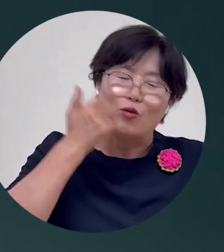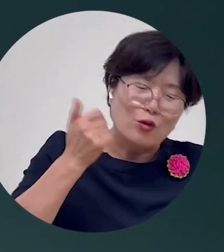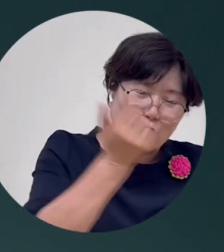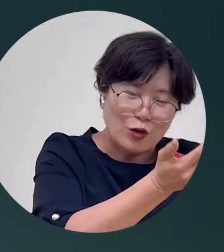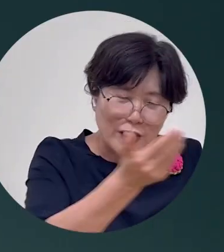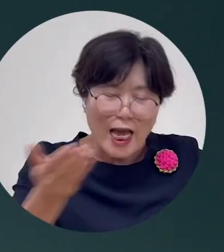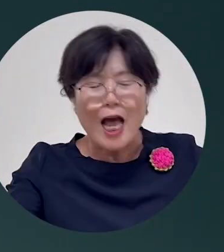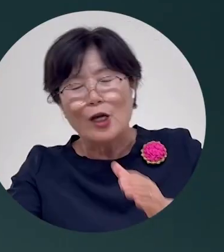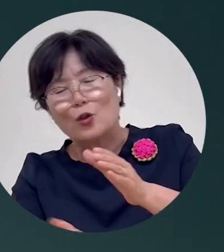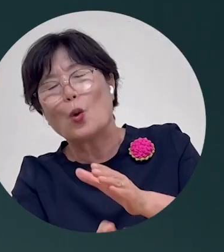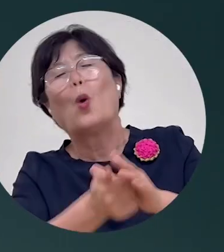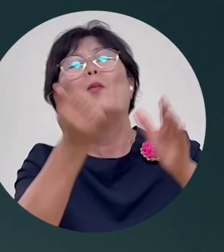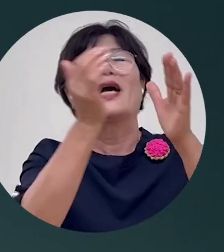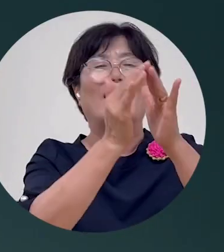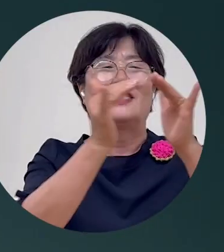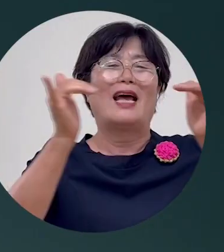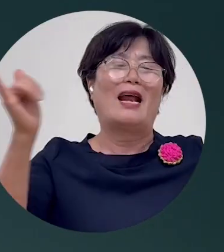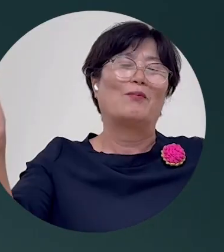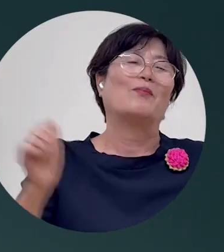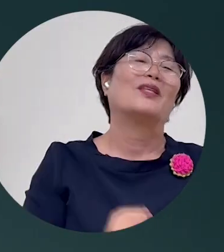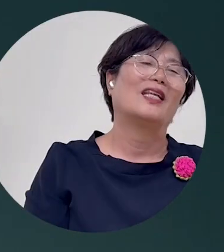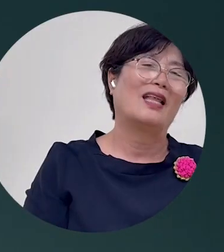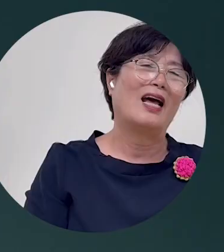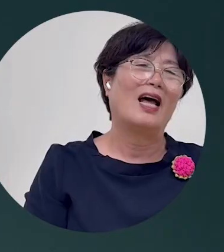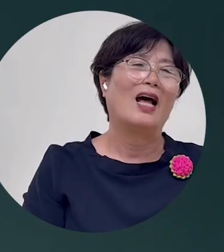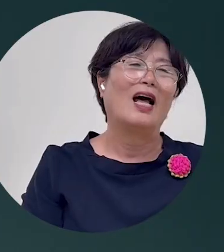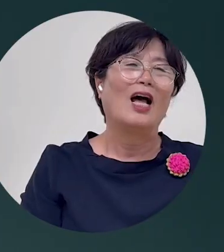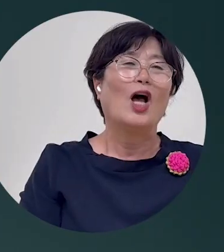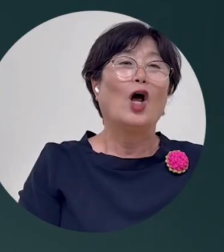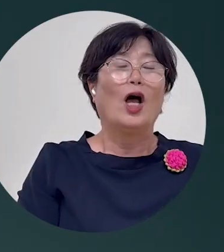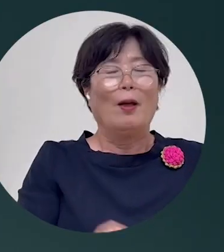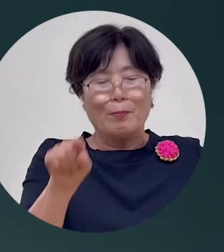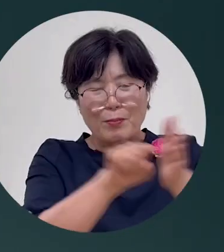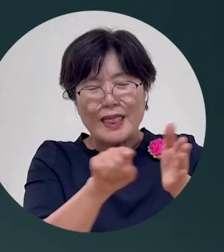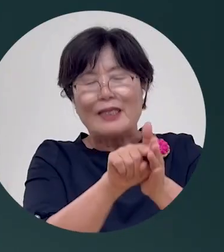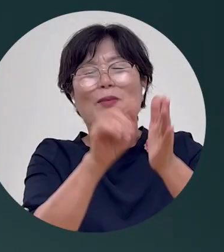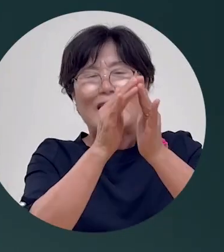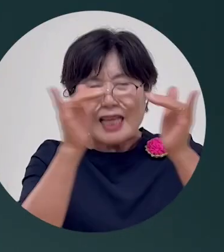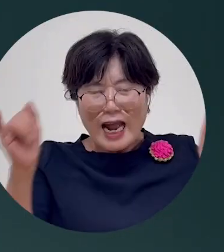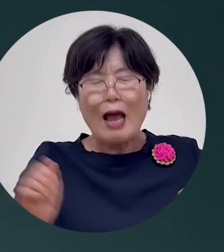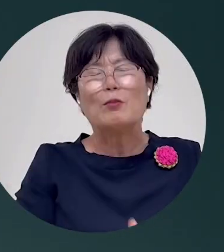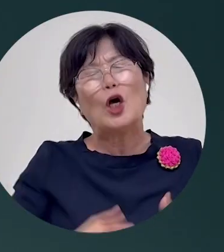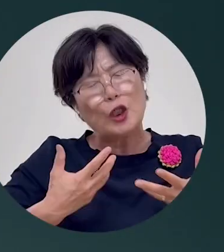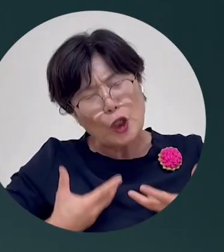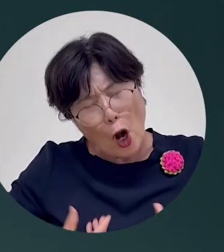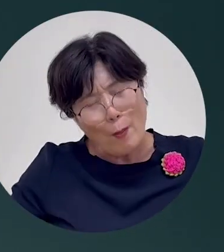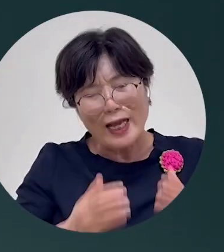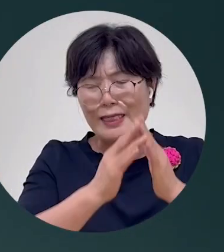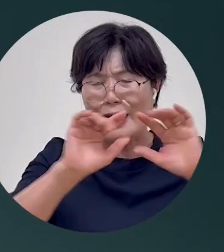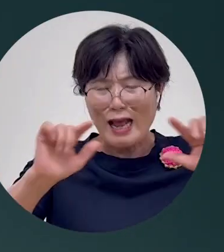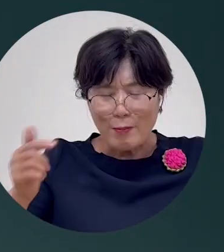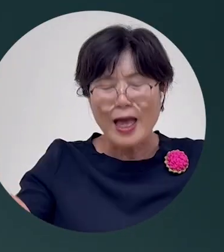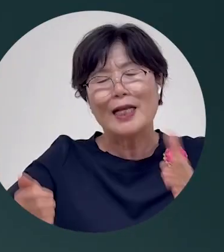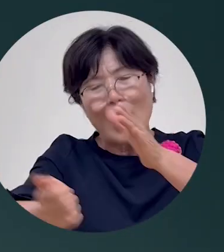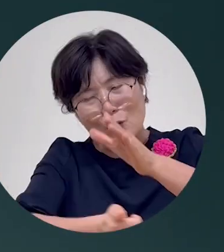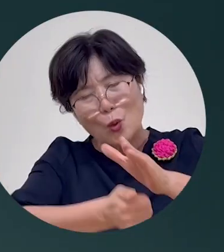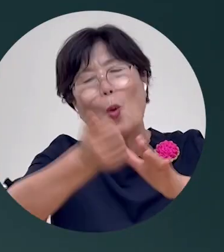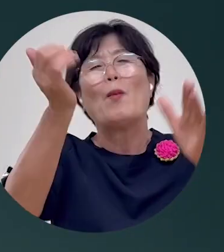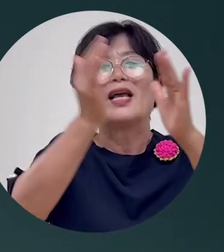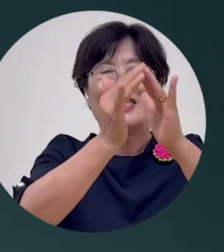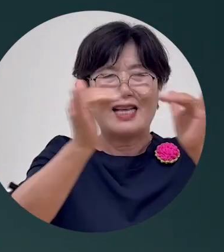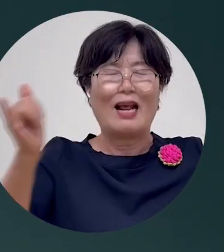합시다. 소망의 사람입니다. 여러분, 성도는 절망의 사람이 아니라 소망의 사람들이. 왜